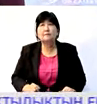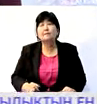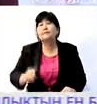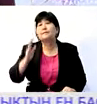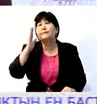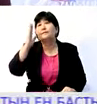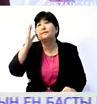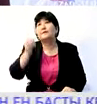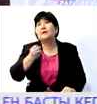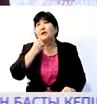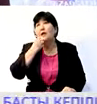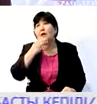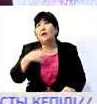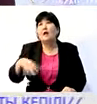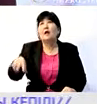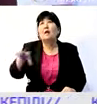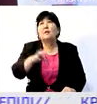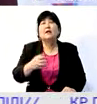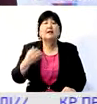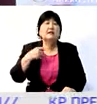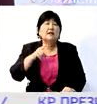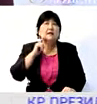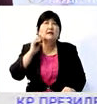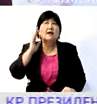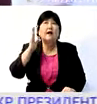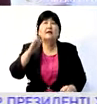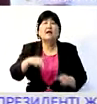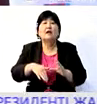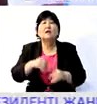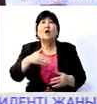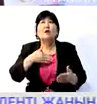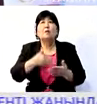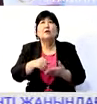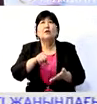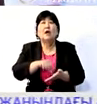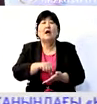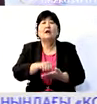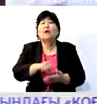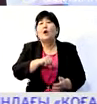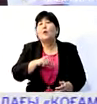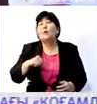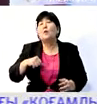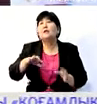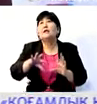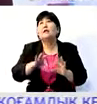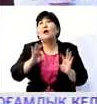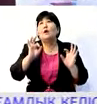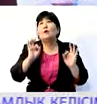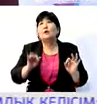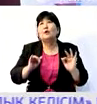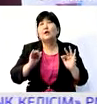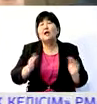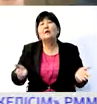келешегімізді баянды етуде барлық сыр жастарын алдағы сайлауға белсенді түрде қатысып, өз таңдауларын дұрыс